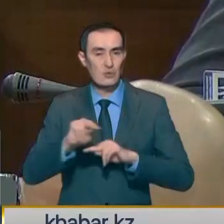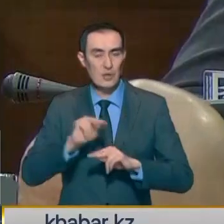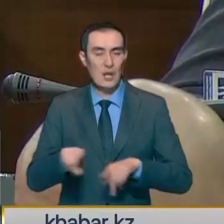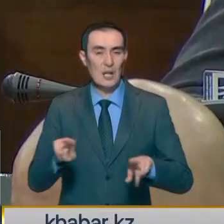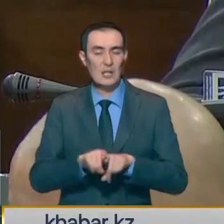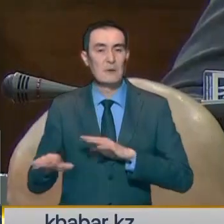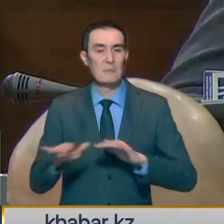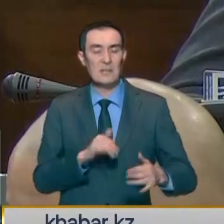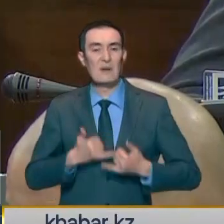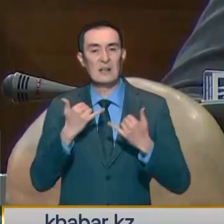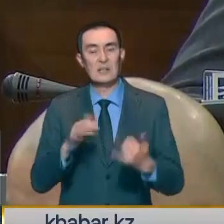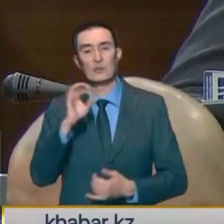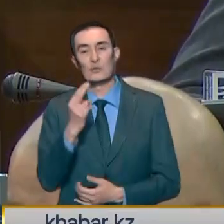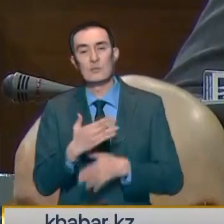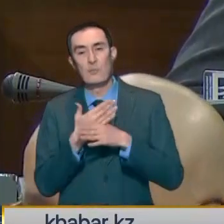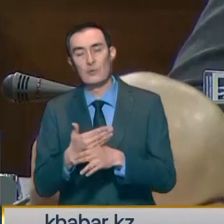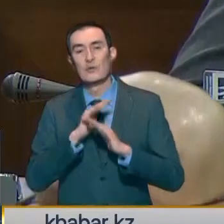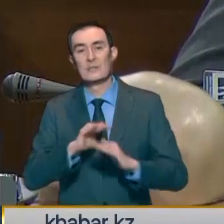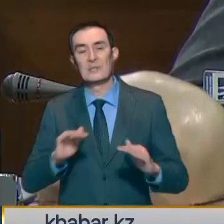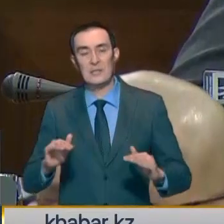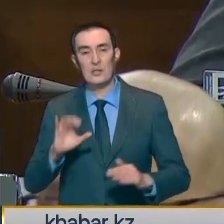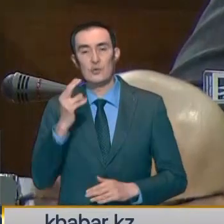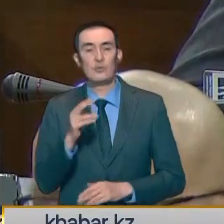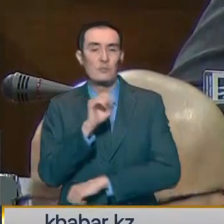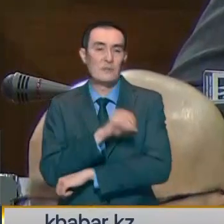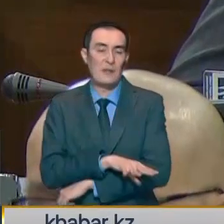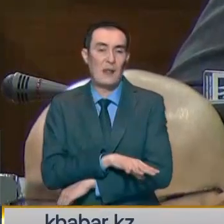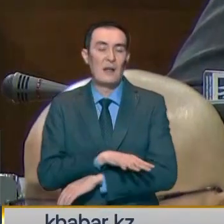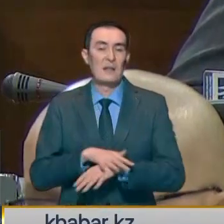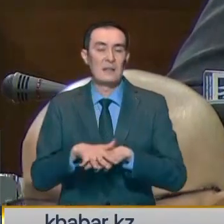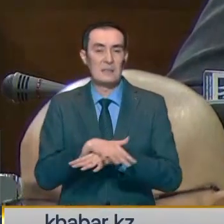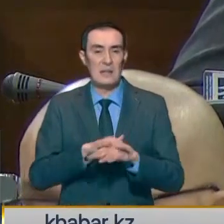а также механизмы оказания социальной помощи детям из категории социально уязвимых семей в школах.